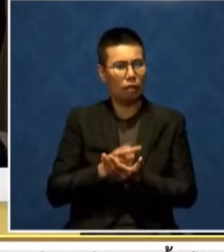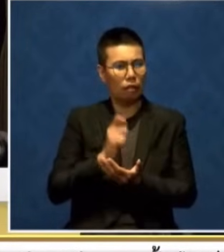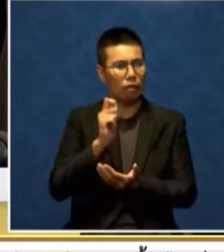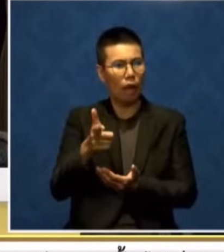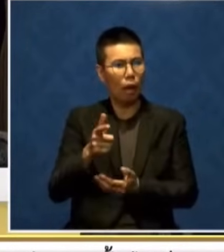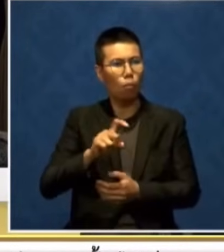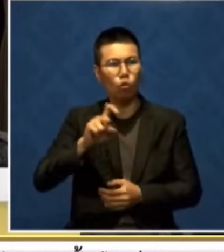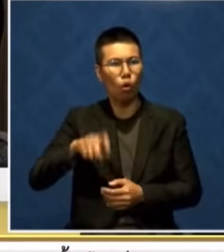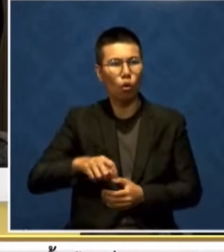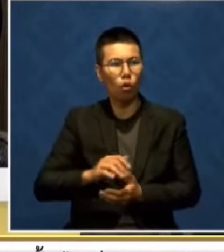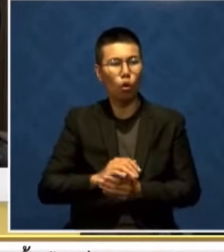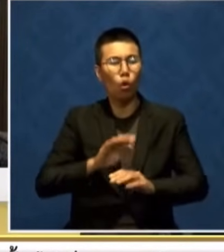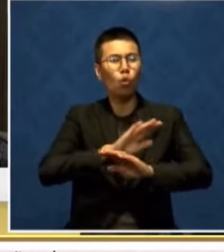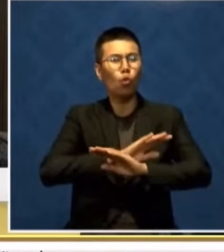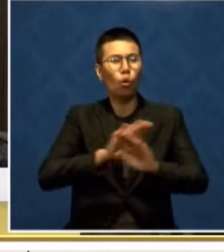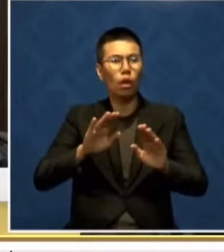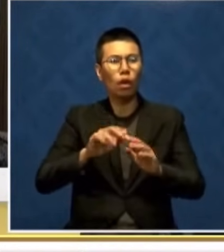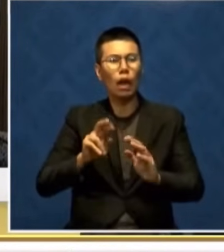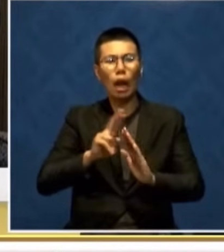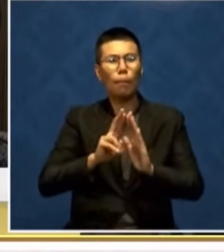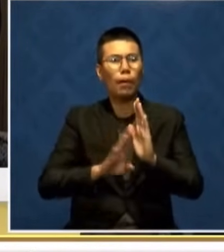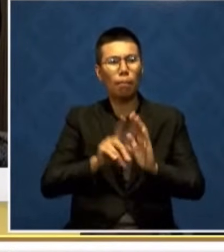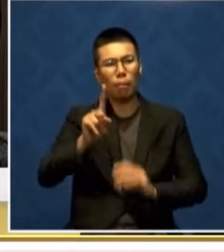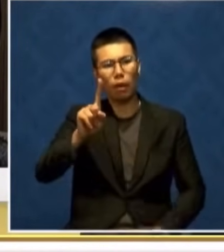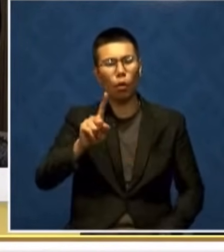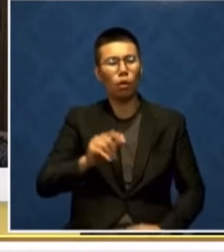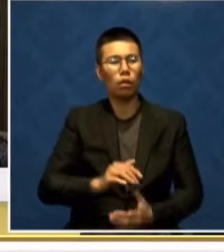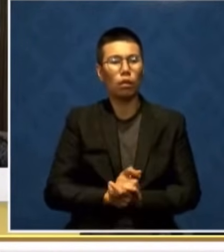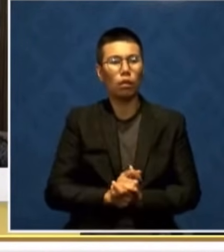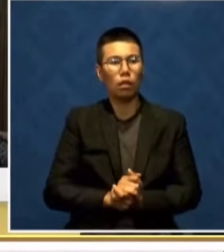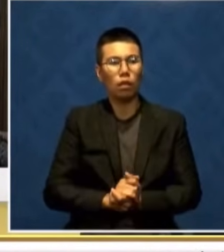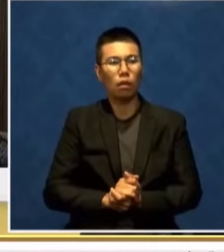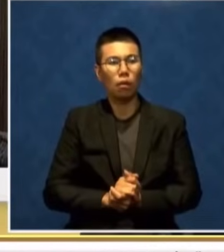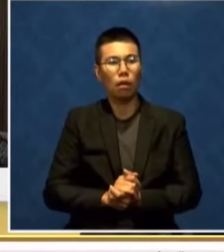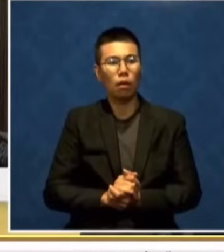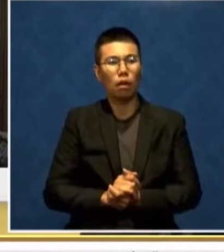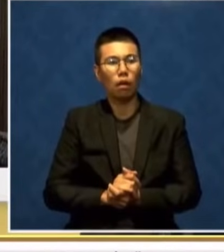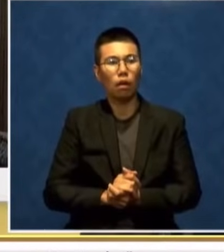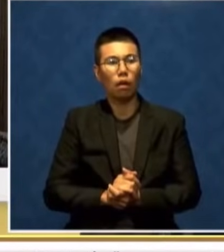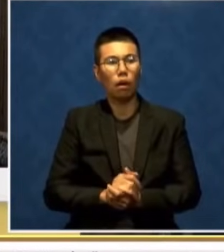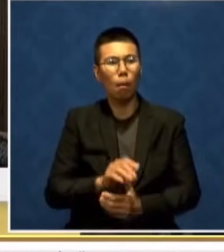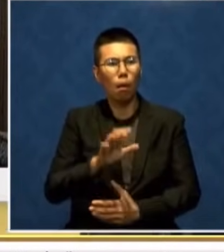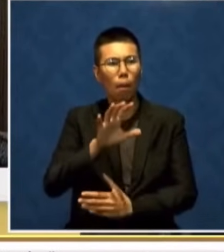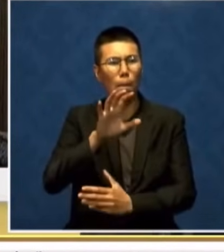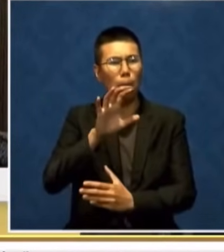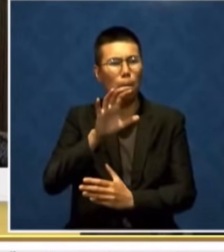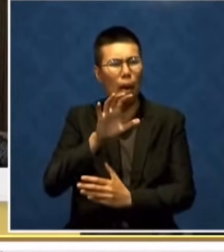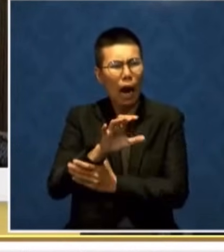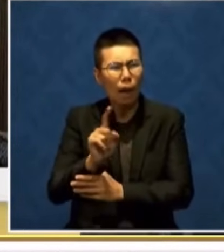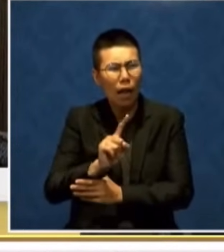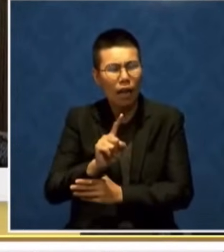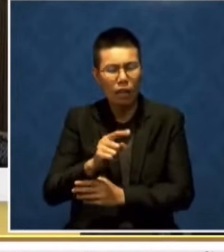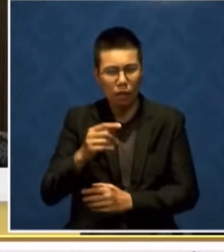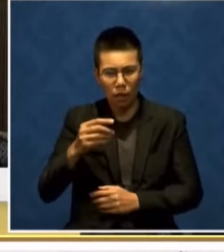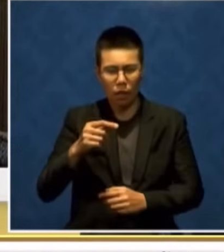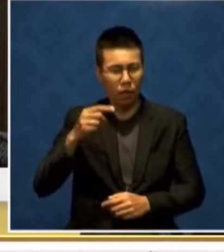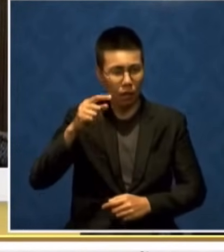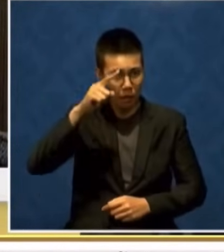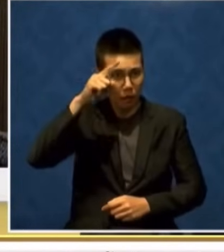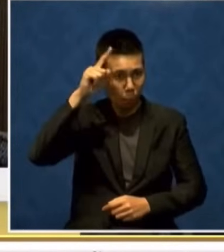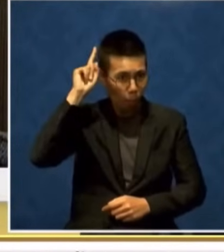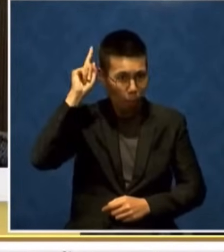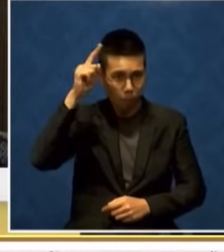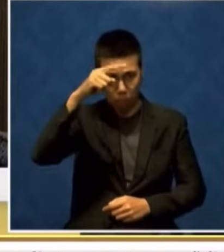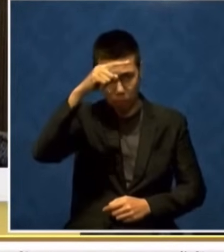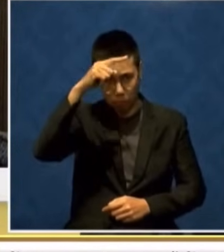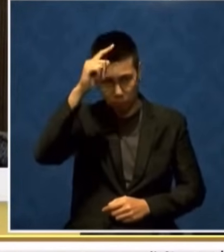ขอแค่ยกเลิกระเบียบอันเดียวท่านจะไปบังคับให้ตำรวจเขาตัดผมขาว 3ด้านทำไมฮะยก